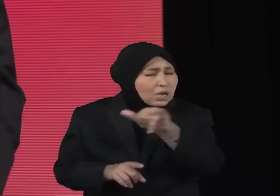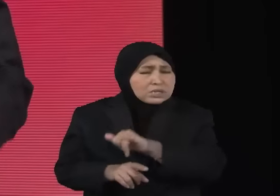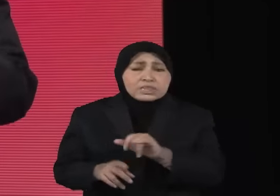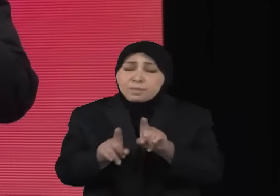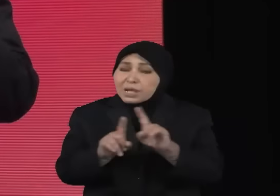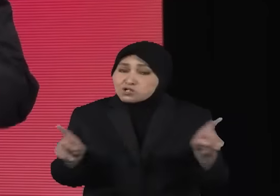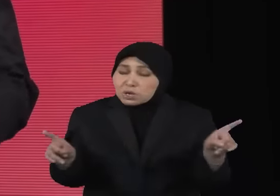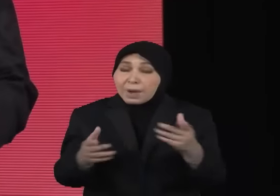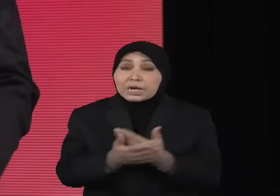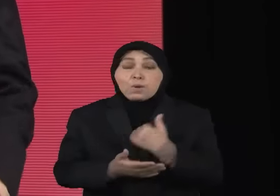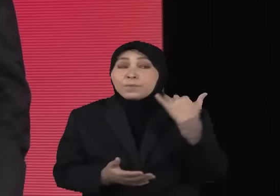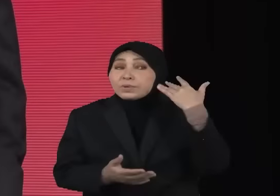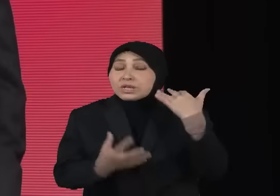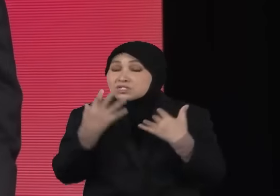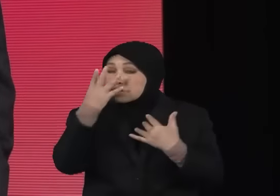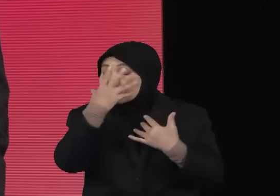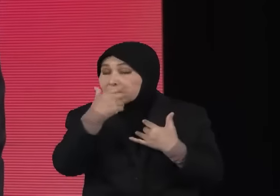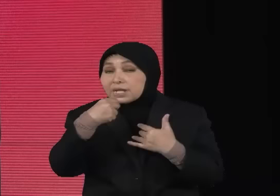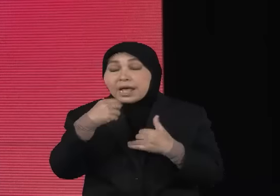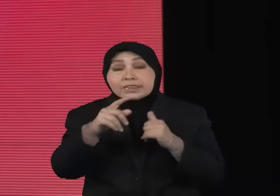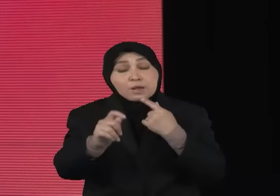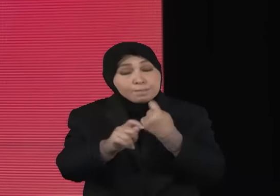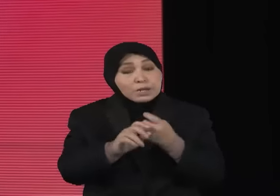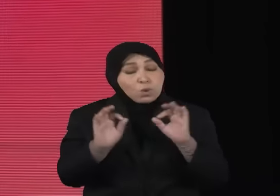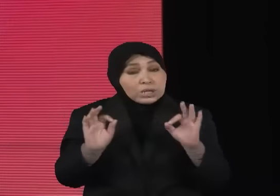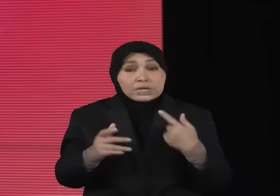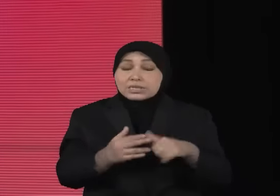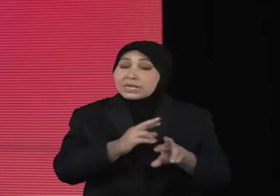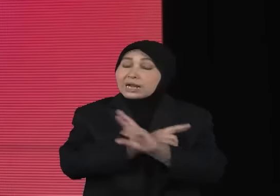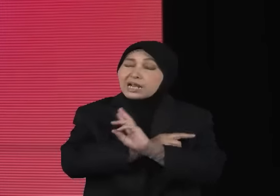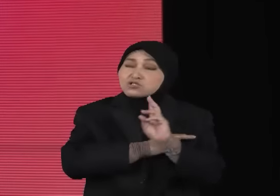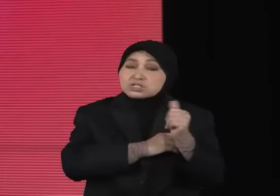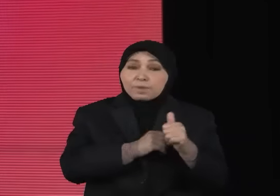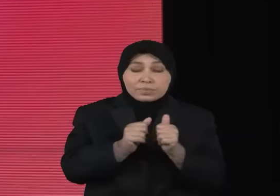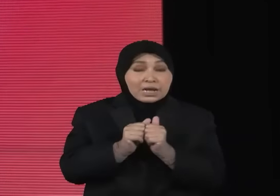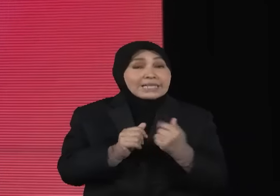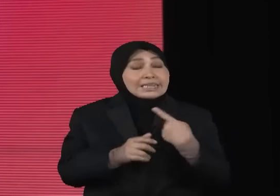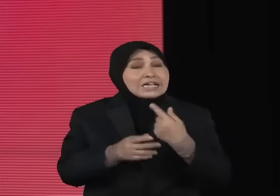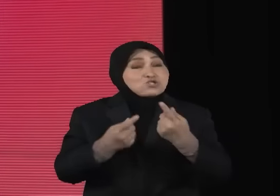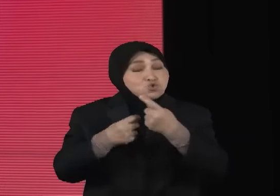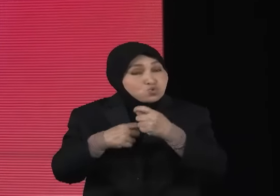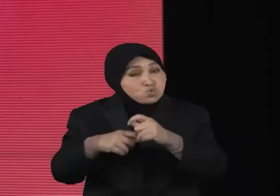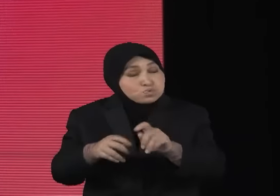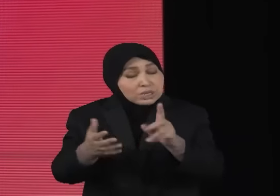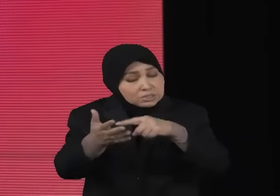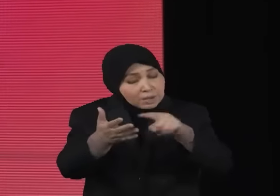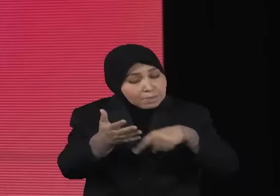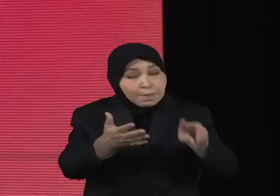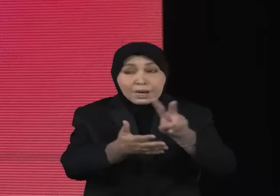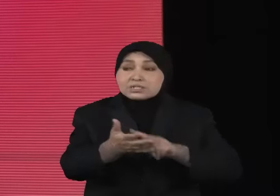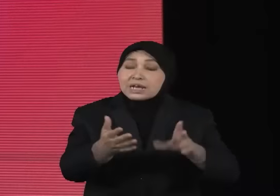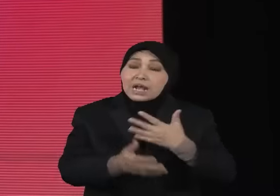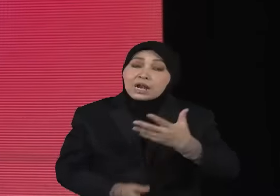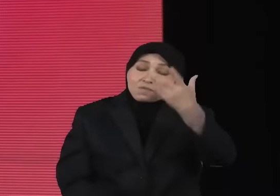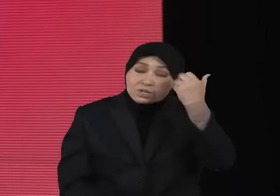sedikit. Baru bunyinya cantik dan tepat. Baik. Kita nak berehat seketika sambil-sambil kita cuba semak bacaan dan juga